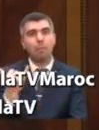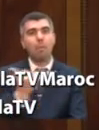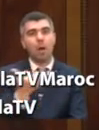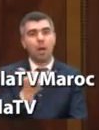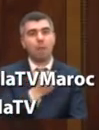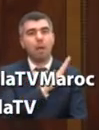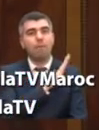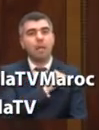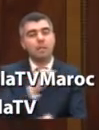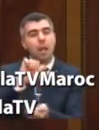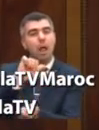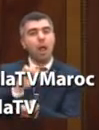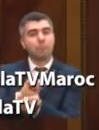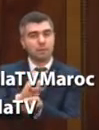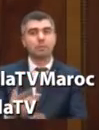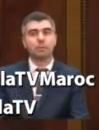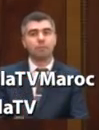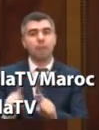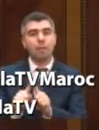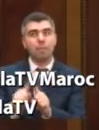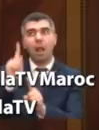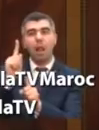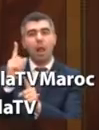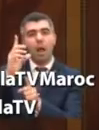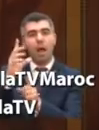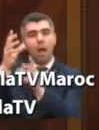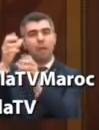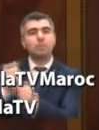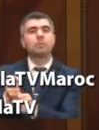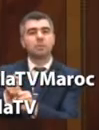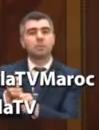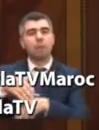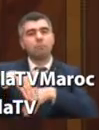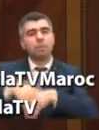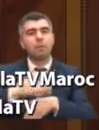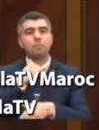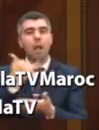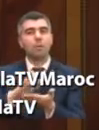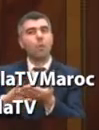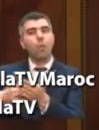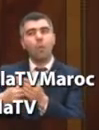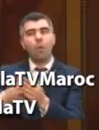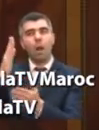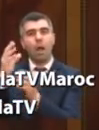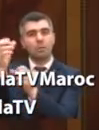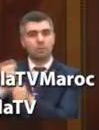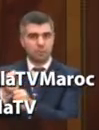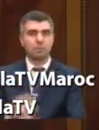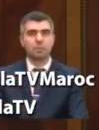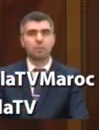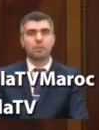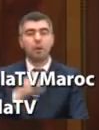الفلسطينيين، الترحم على أرواح الشهداء. أيها السيدات والسادة النواب، هي